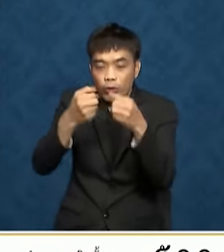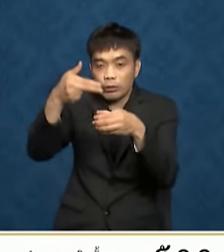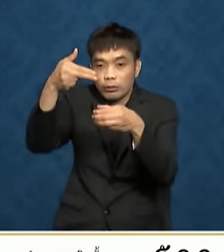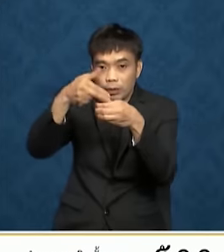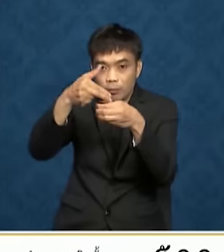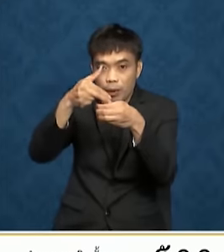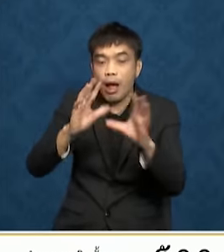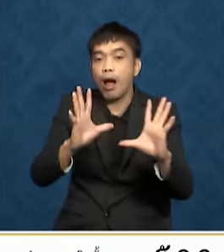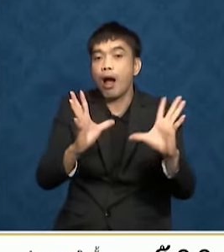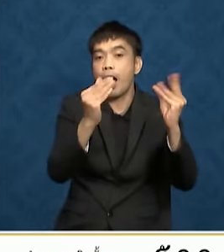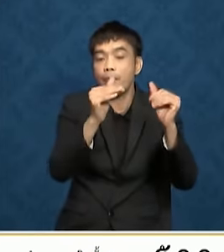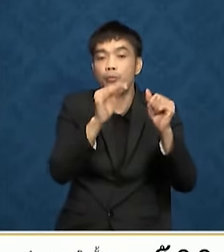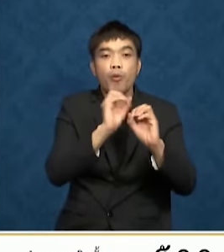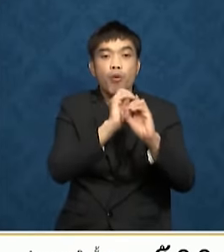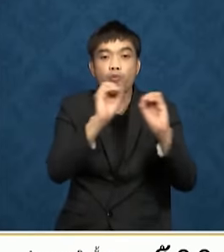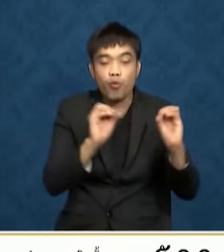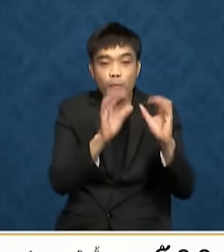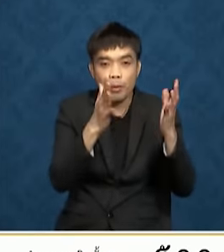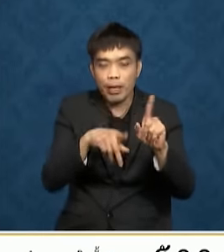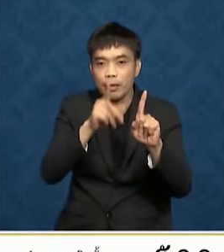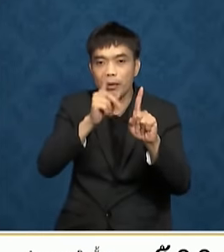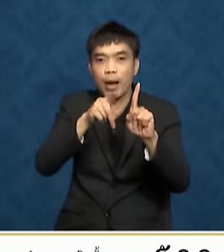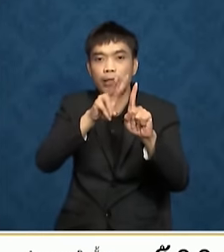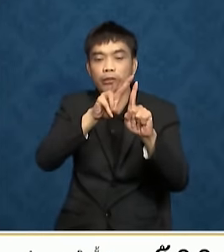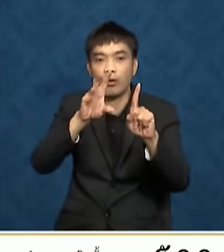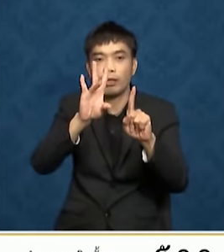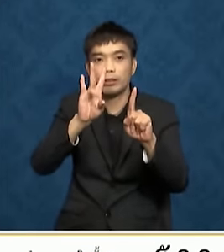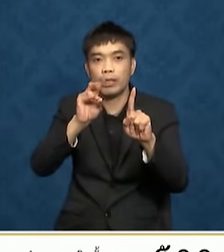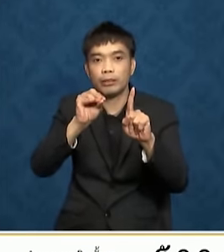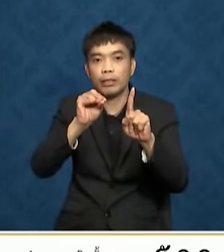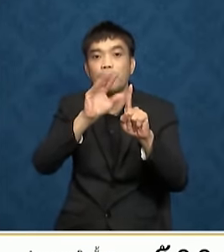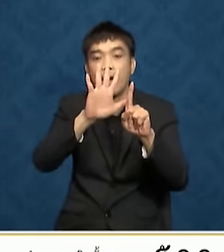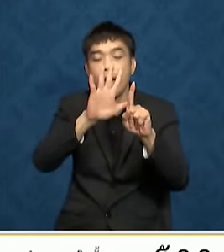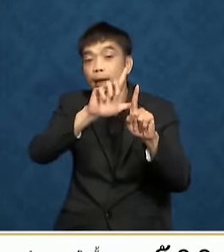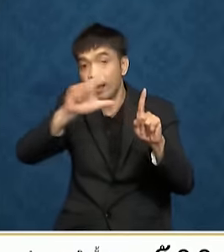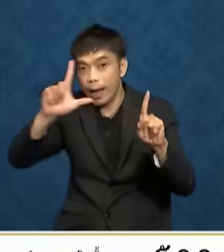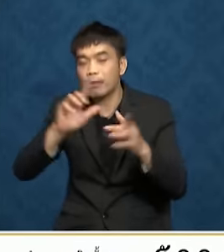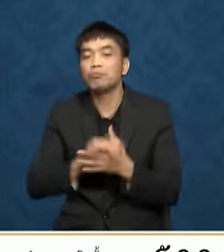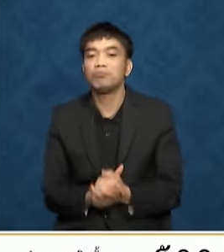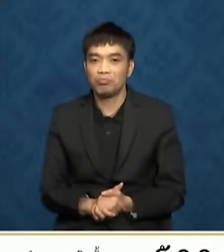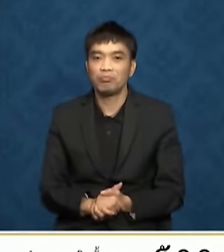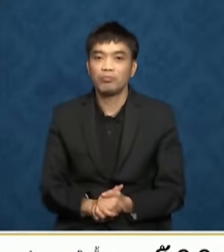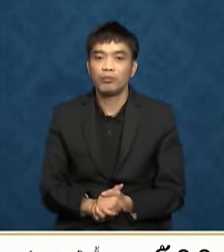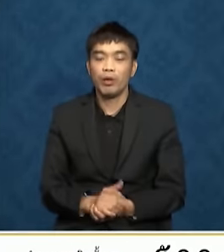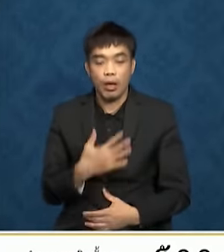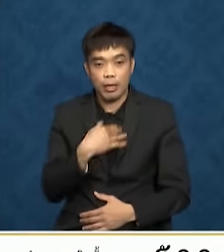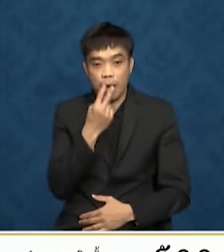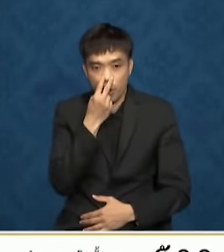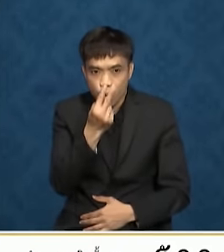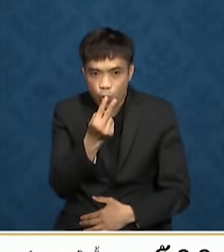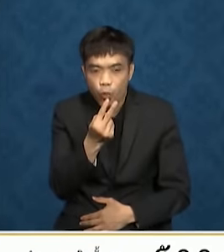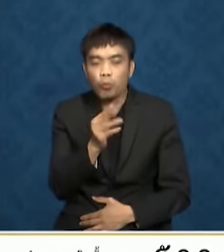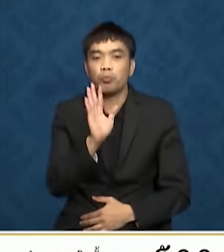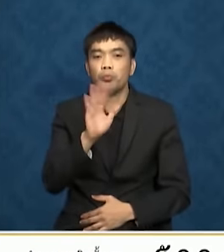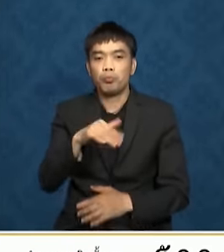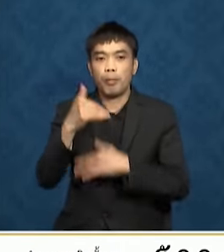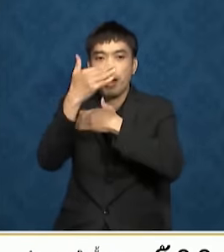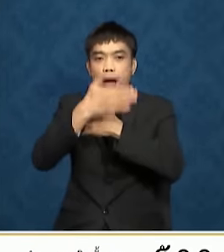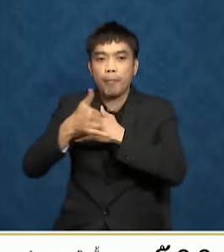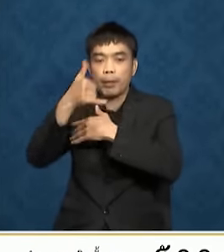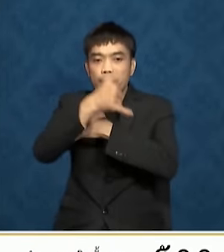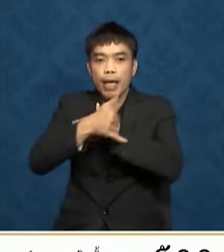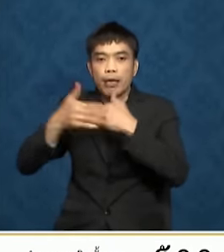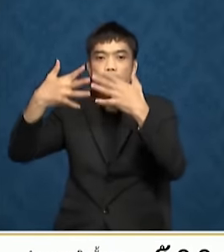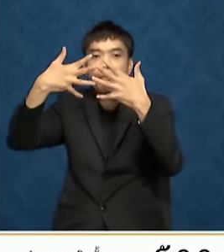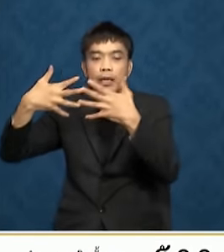เนี่ยเป็นเฉพาะตรงนั้นเนี่ยอยู่ 1,2 75ล้านบาทผมก็ไปดูครับว่าประเทศในอเมริกาประเทศใน